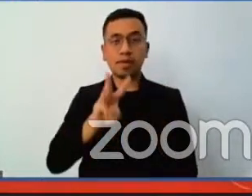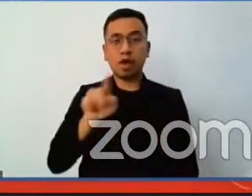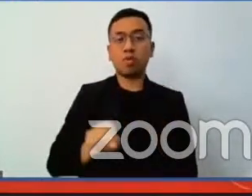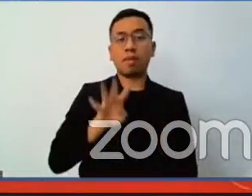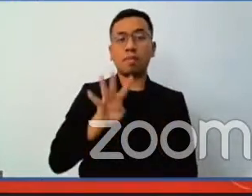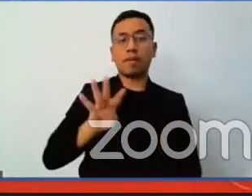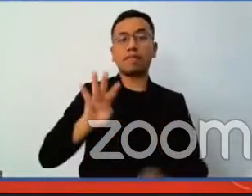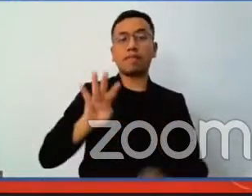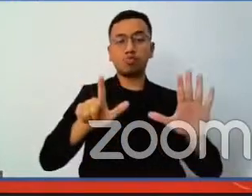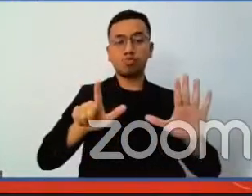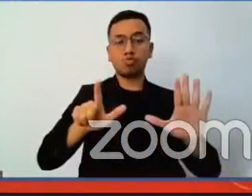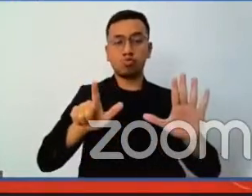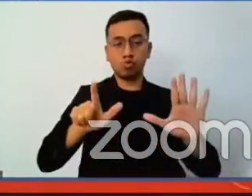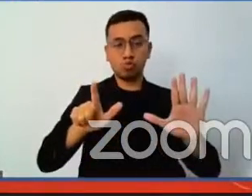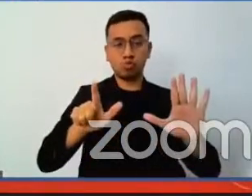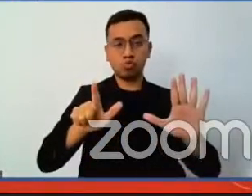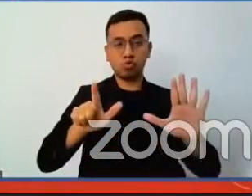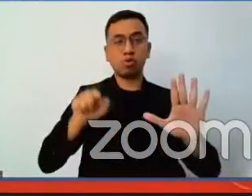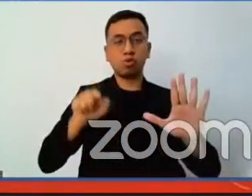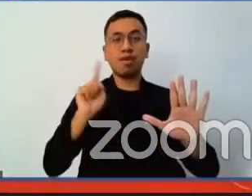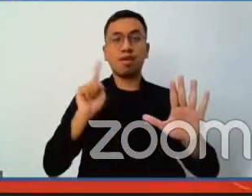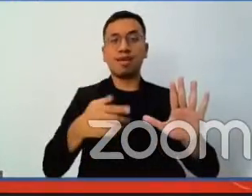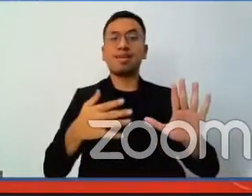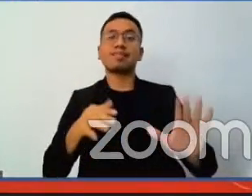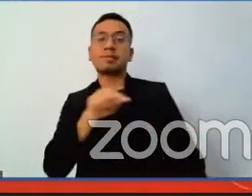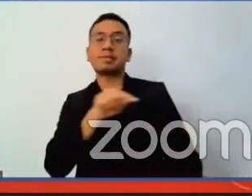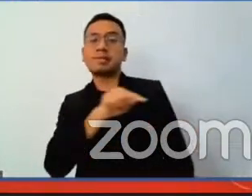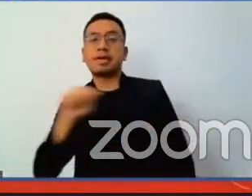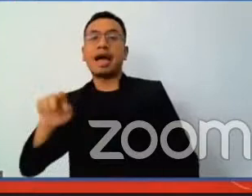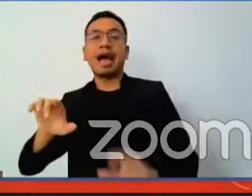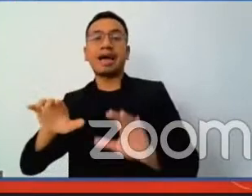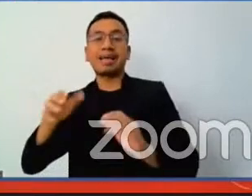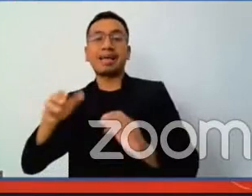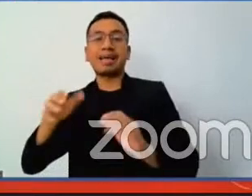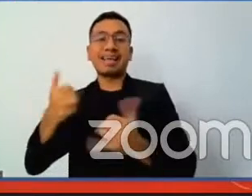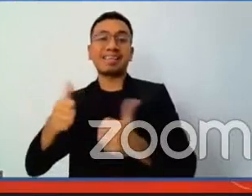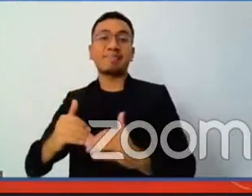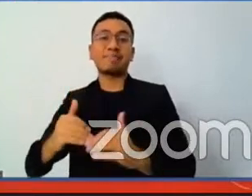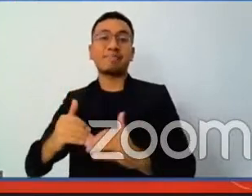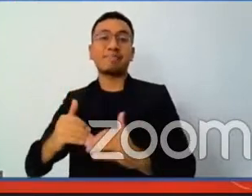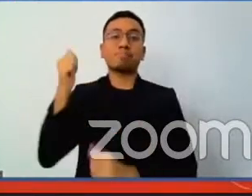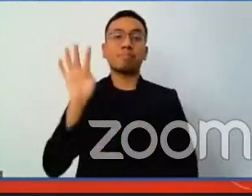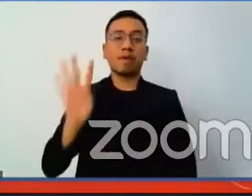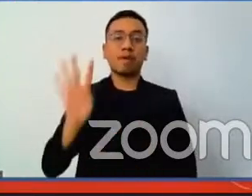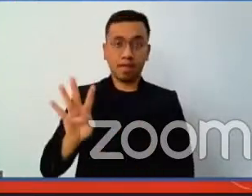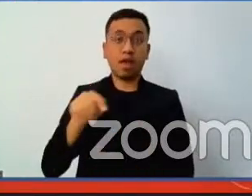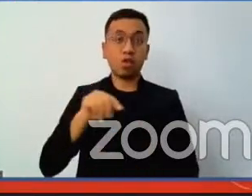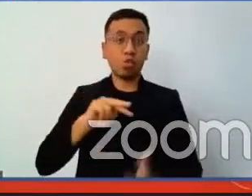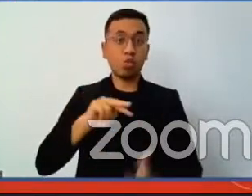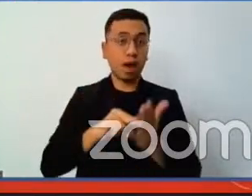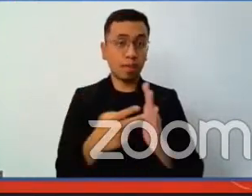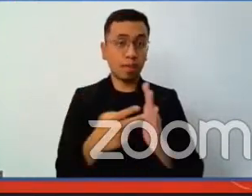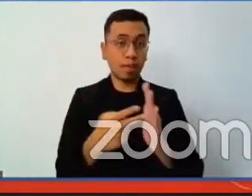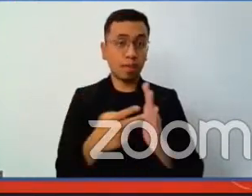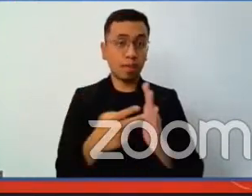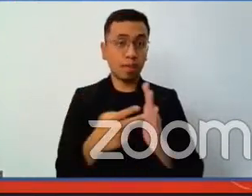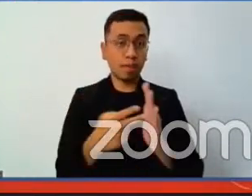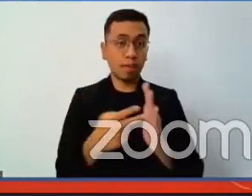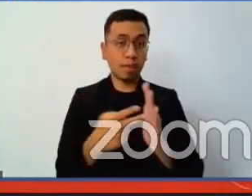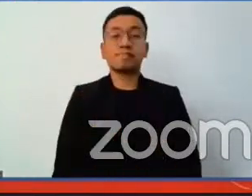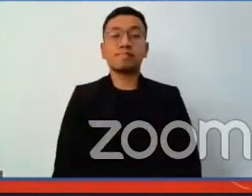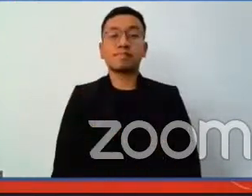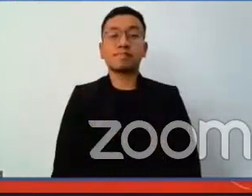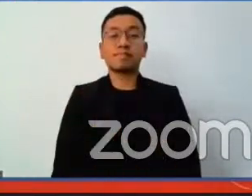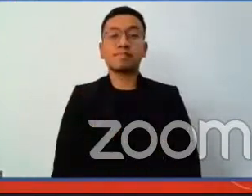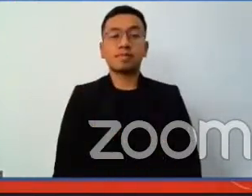3,47 dari skala 1 sampai 4. Di mana hal itu menunjukkan bahwa indeks literasi digital kita hanya ada pada